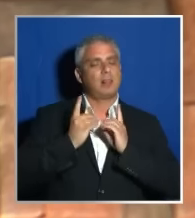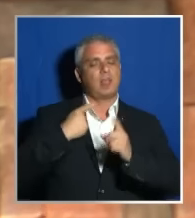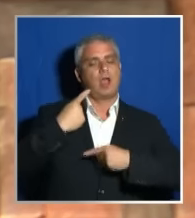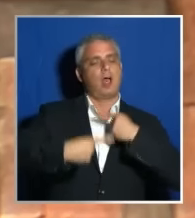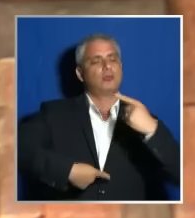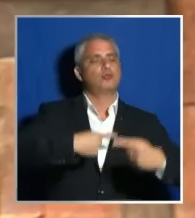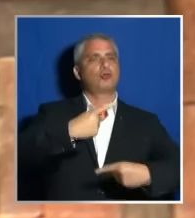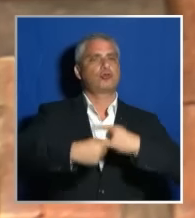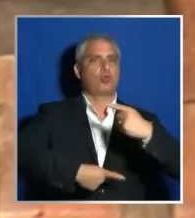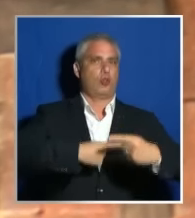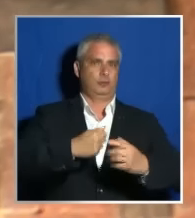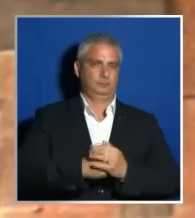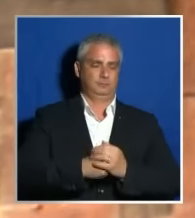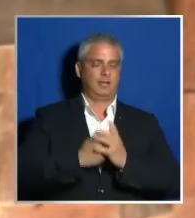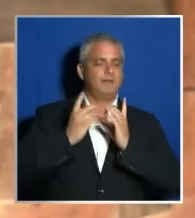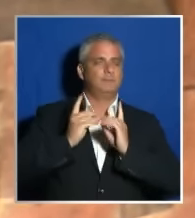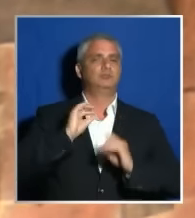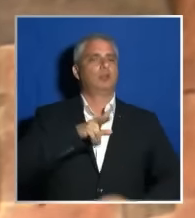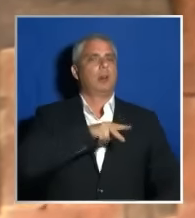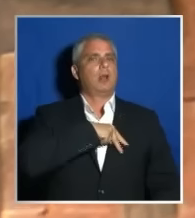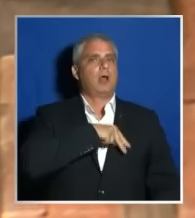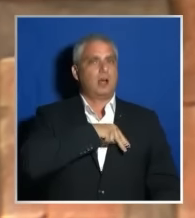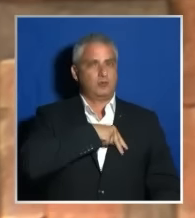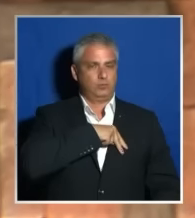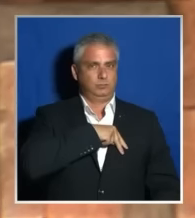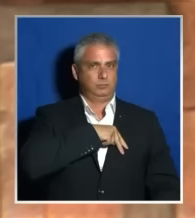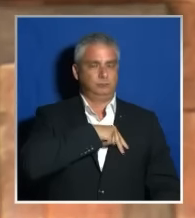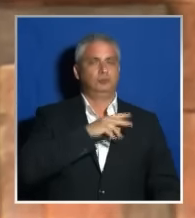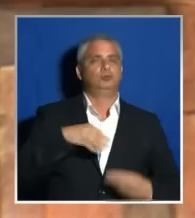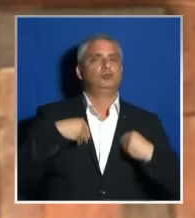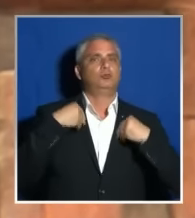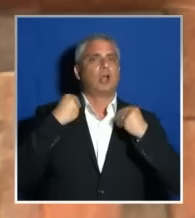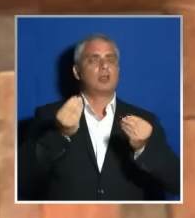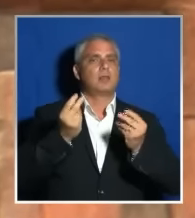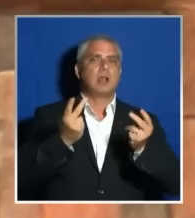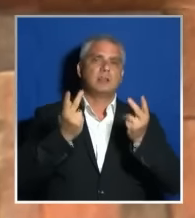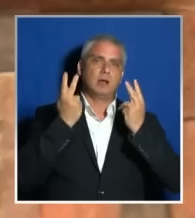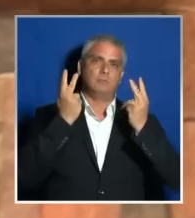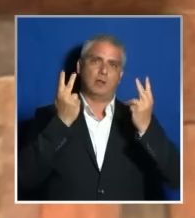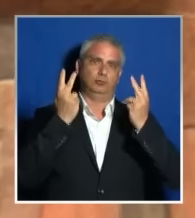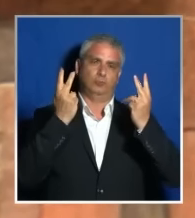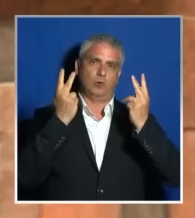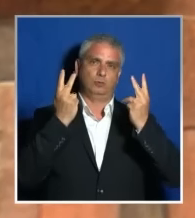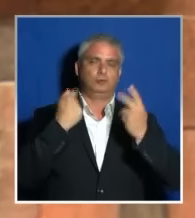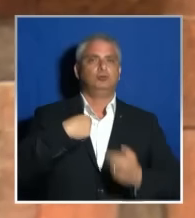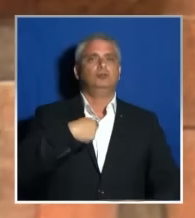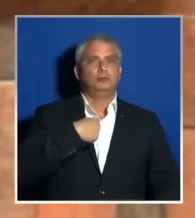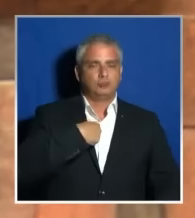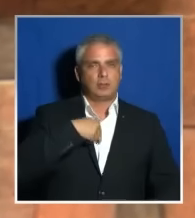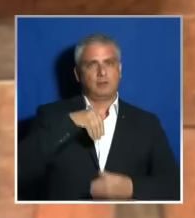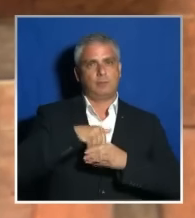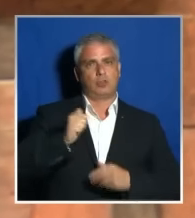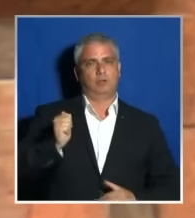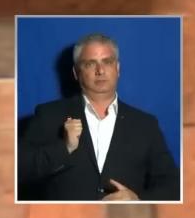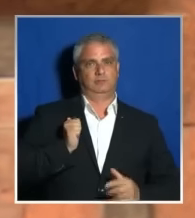הדורות, מסע של אחריות שנותן משמעות להיותי בצבא